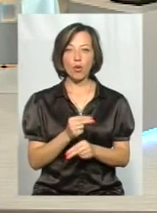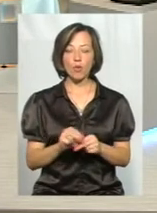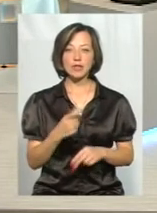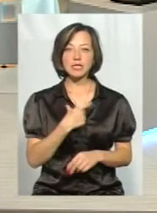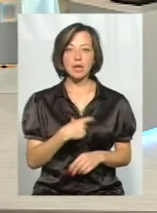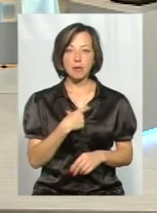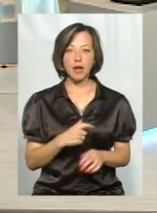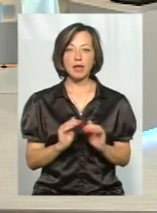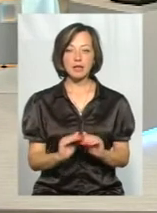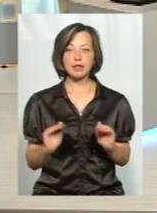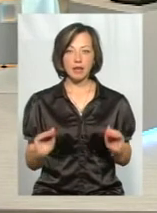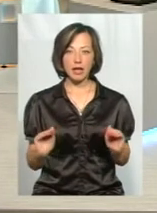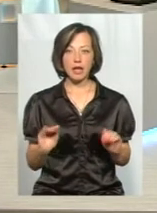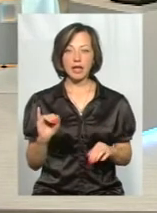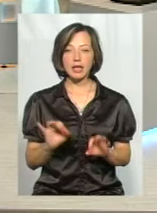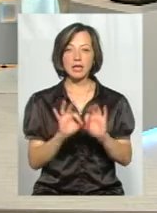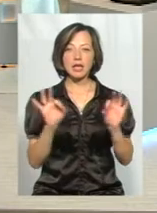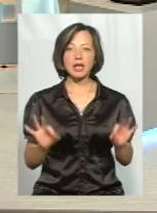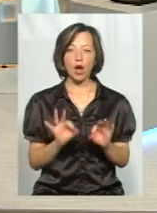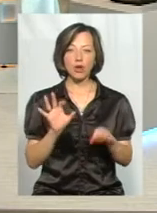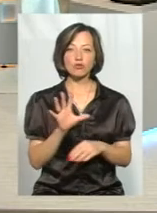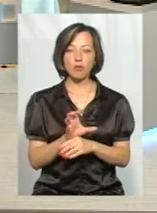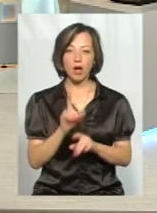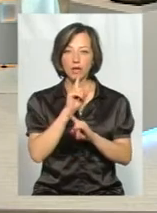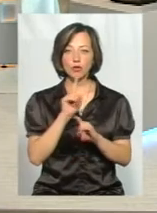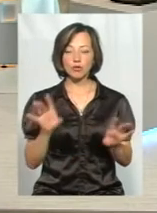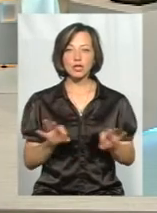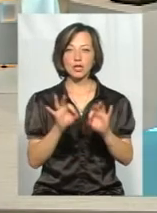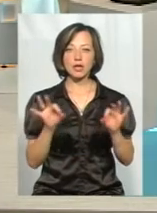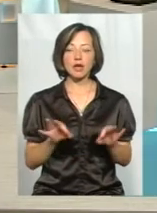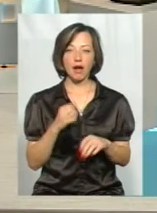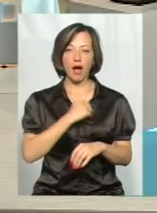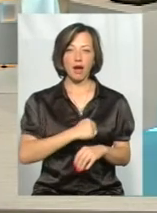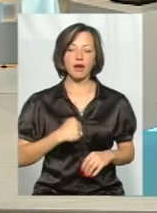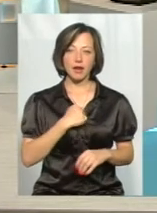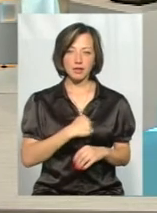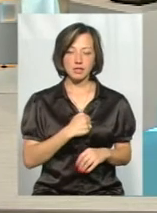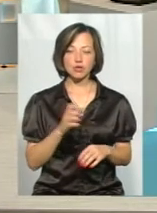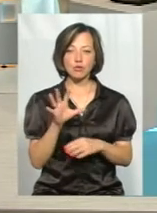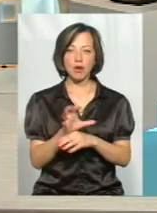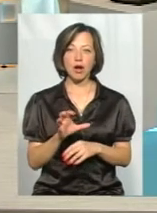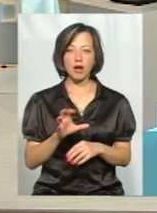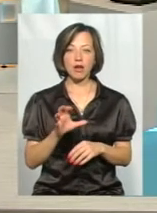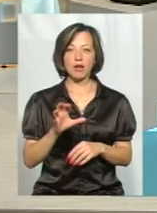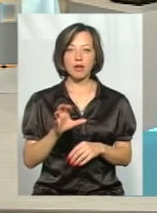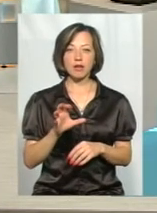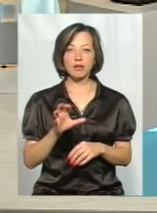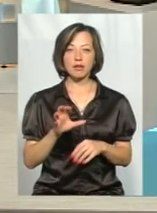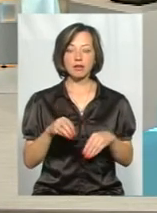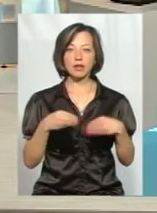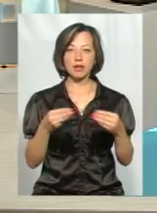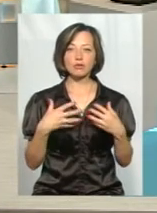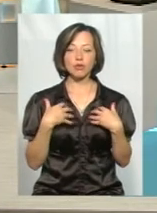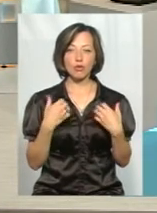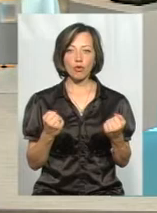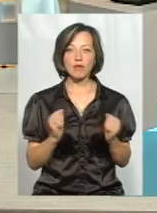себе, дітей? І ніяка собака, не буде ніякої собаки агресії. Собака тільки дає здоров'я